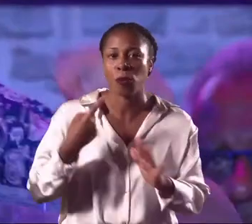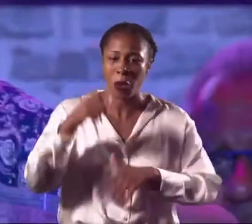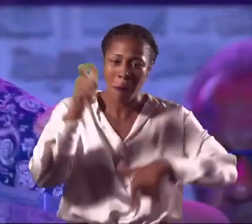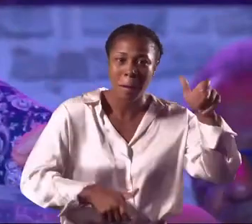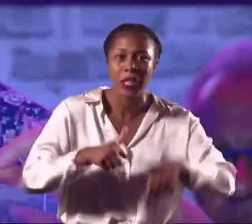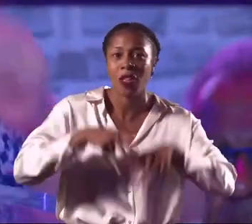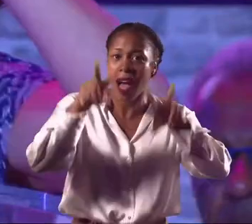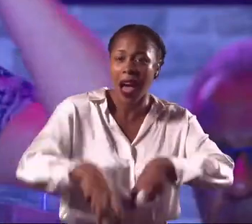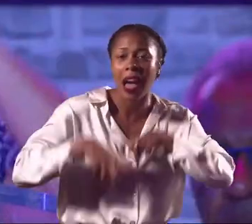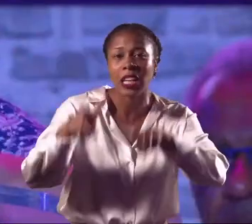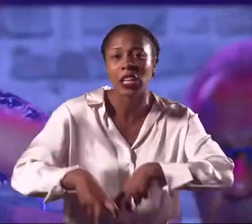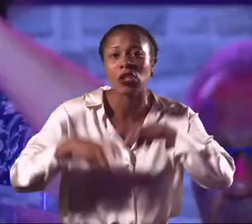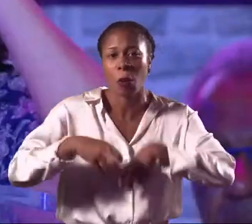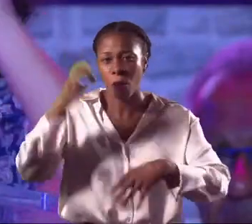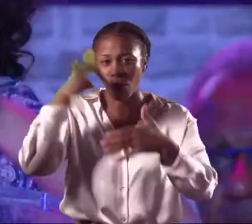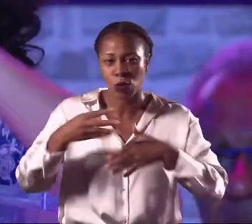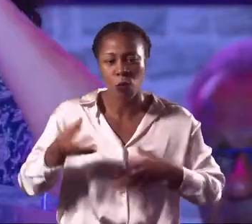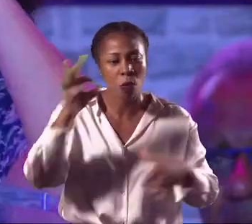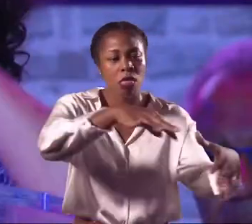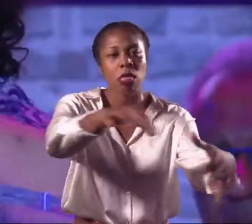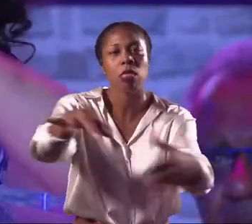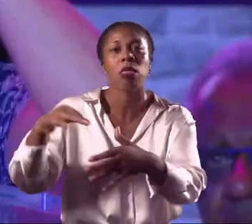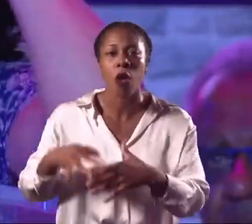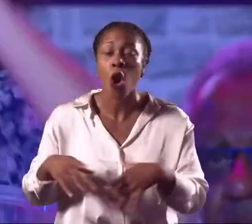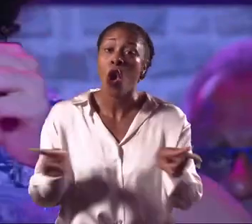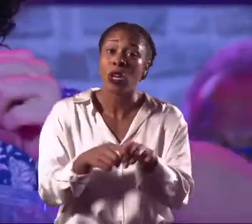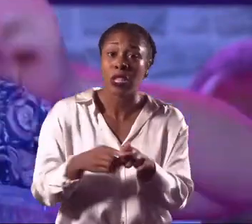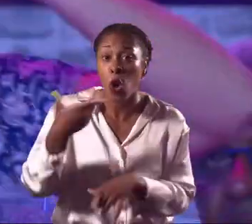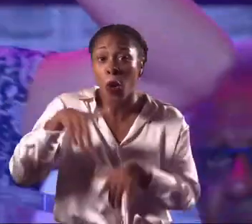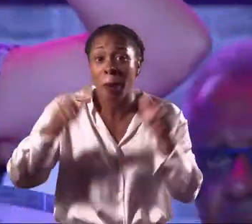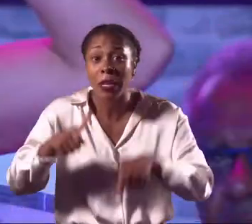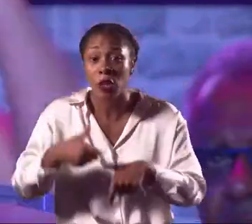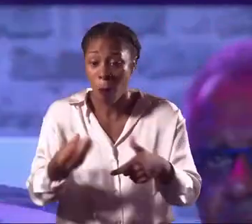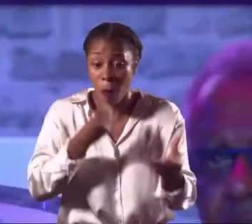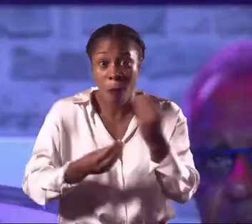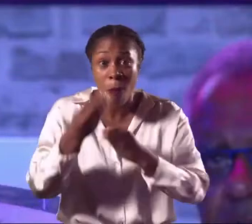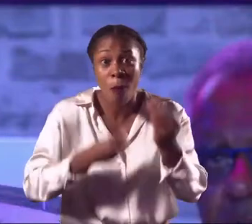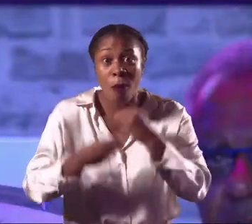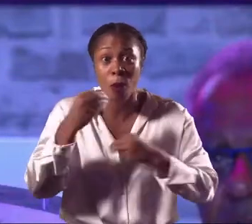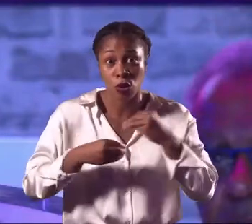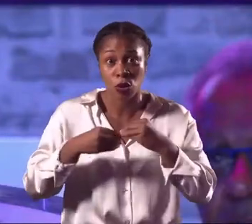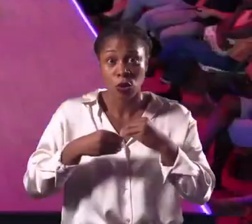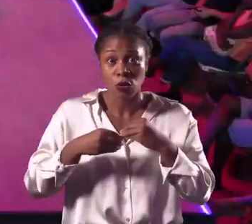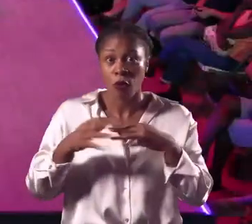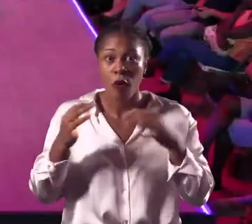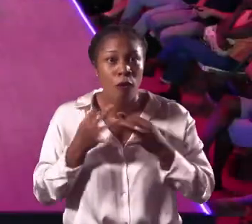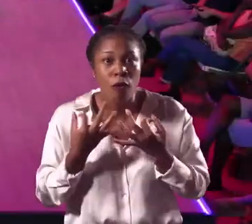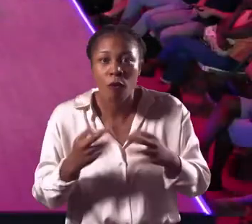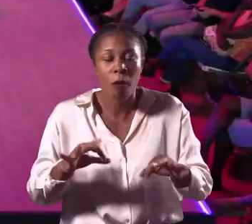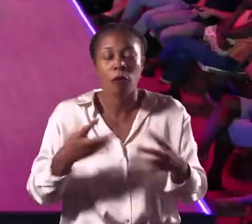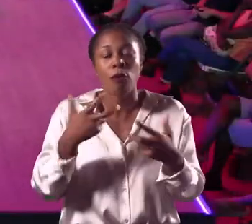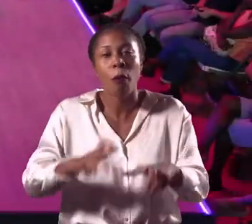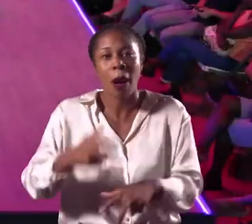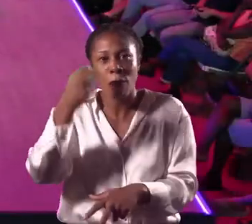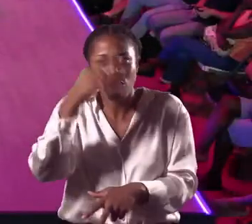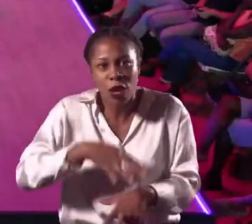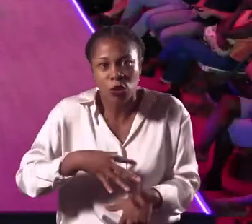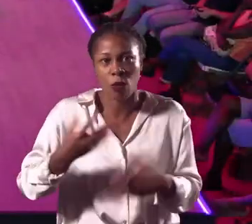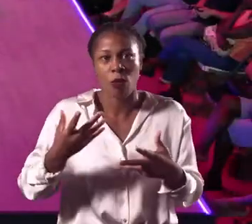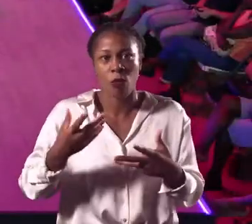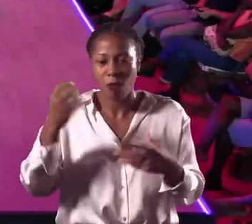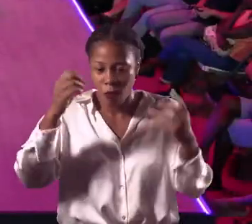des agriculteurs, mais aussi de toutes celles et tous ceux qui veulent consommer des produits sans pesticides. Glyphosate et tout